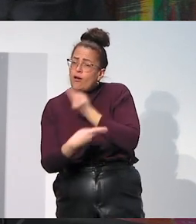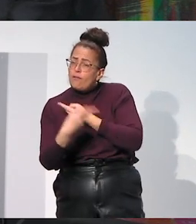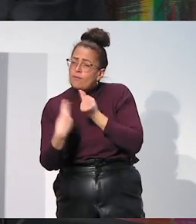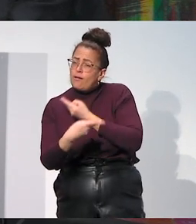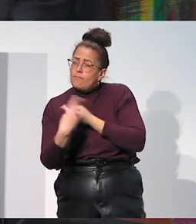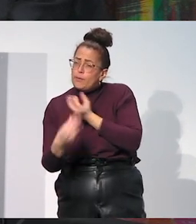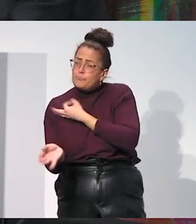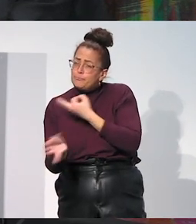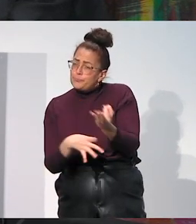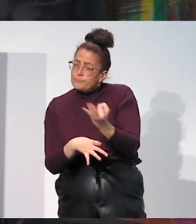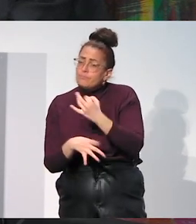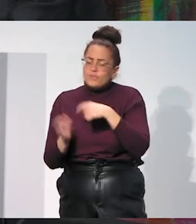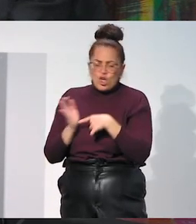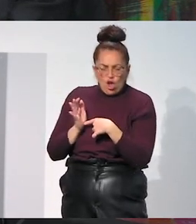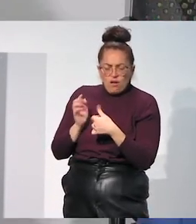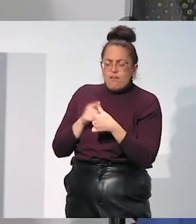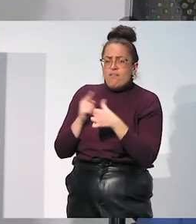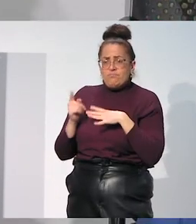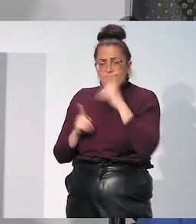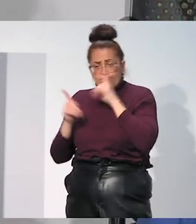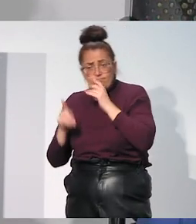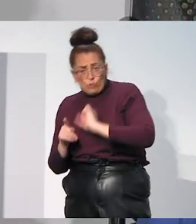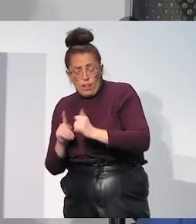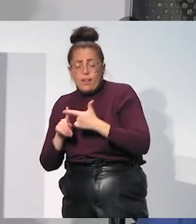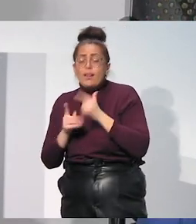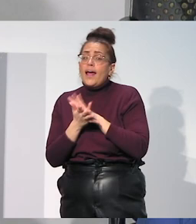qu'elle le ferait à Noël et pour les anniversaires.